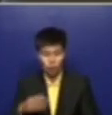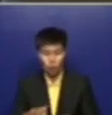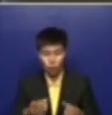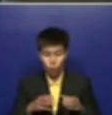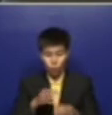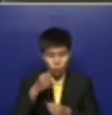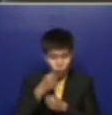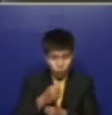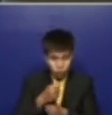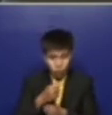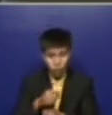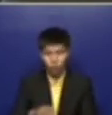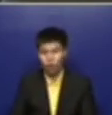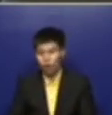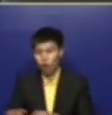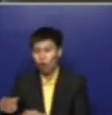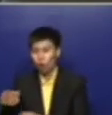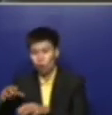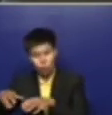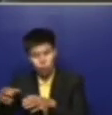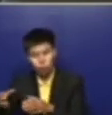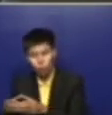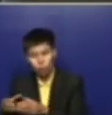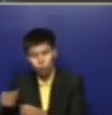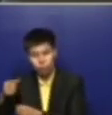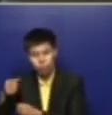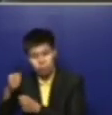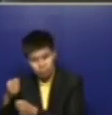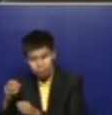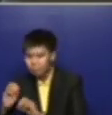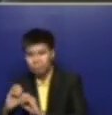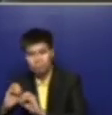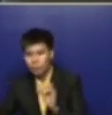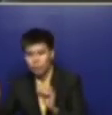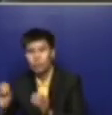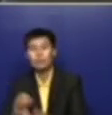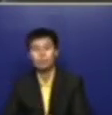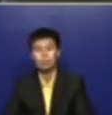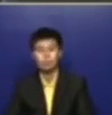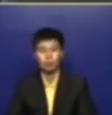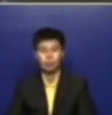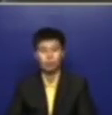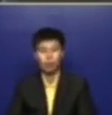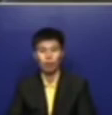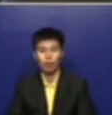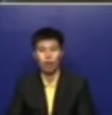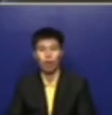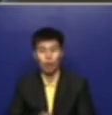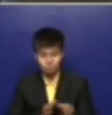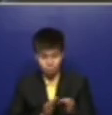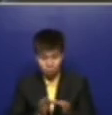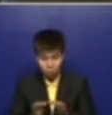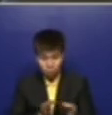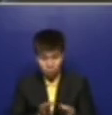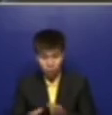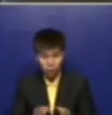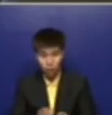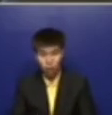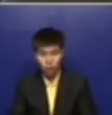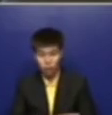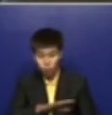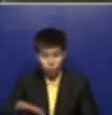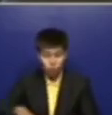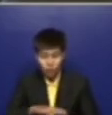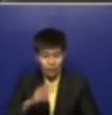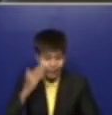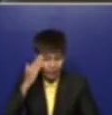มชุมนุมด้วยนะครับที่ผมได้กล่าวเรียนข้างต้นแล้วว่าการดำเนินการนั้นก็จะเป็นการชี้แจงทำความเข้าใจต่อผู้ชุมนุมให้ทราบถึงข